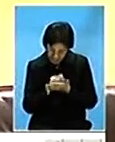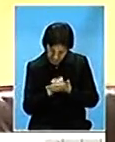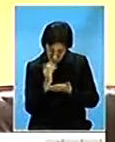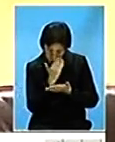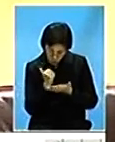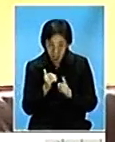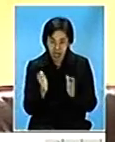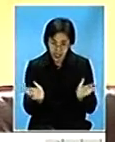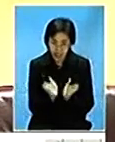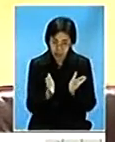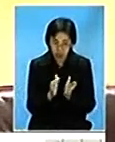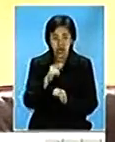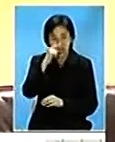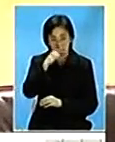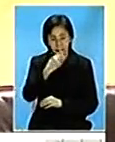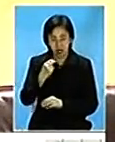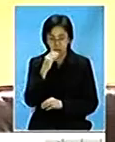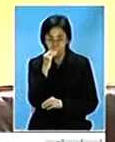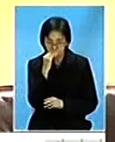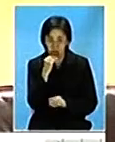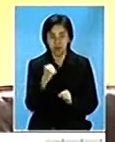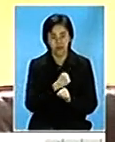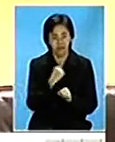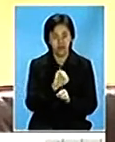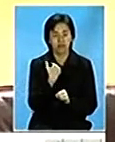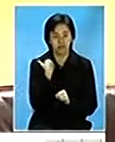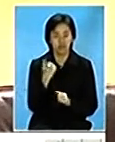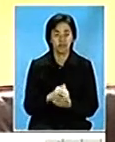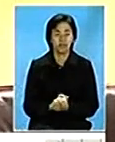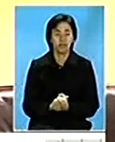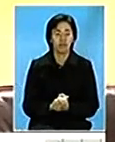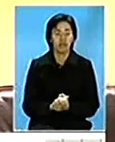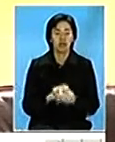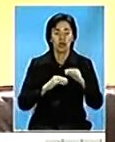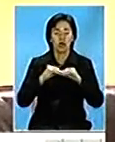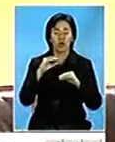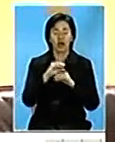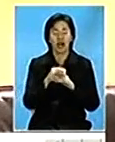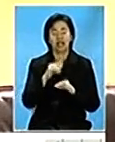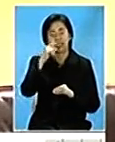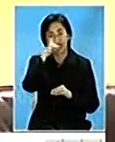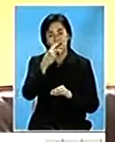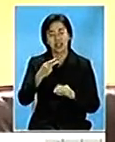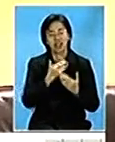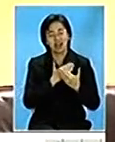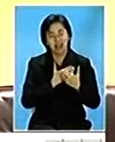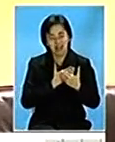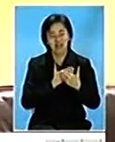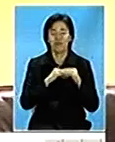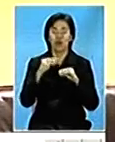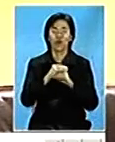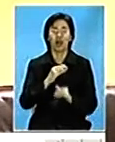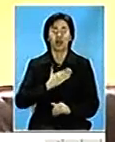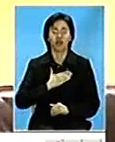ล้วก็การพูดภาษาไทยนะครับก็ยังมีโครงการที่เรียกว่าโครงการรักภาษาไทยของเราโด